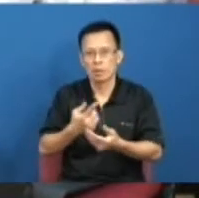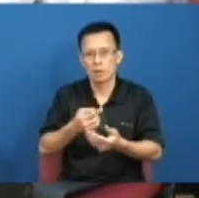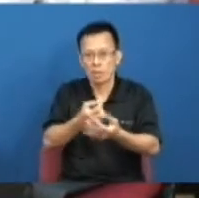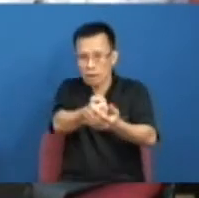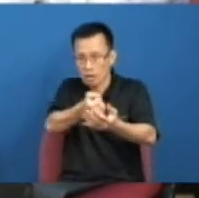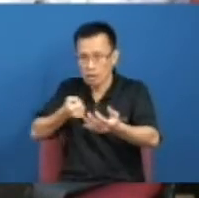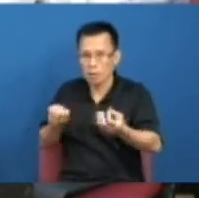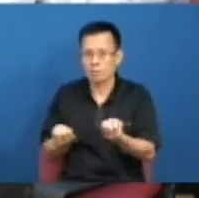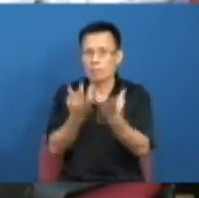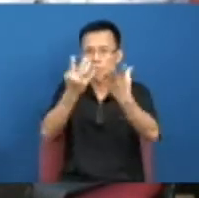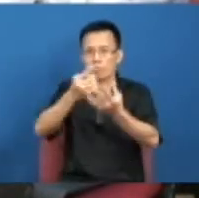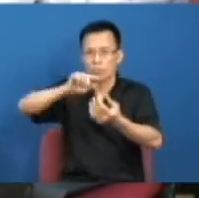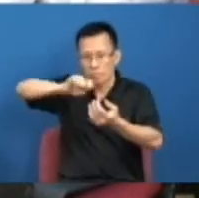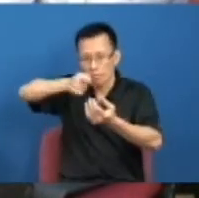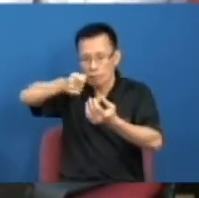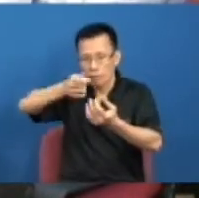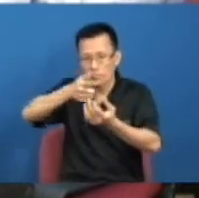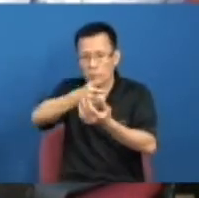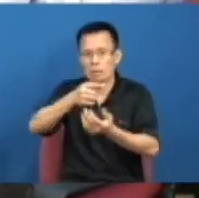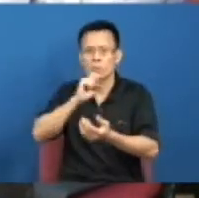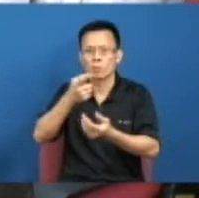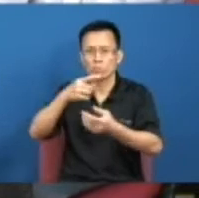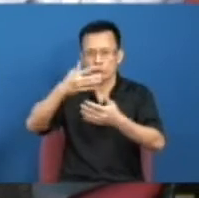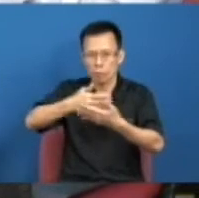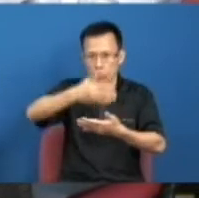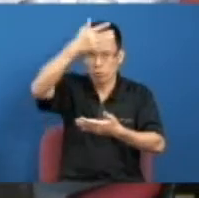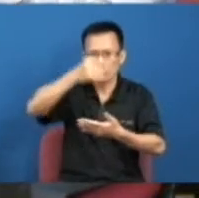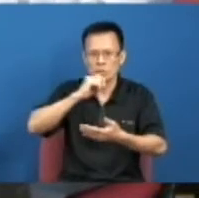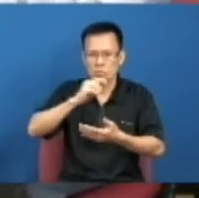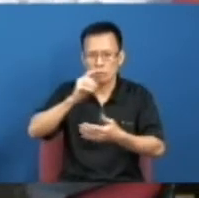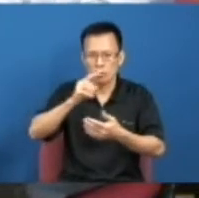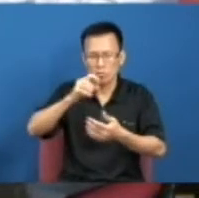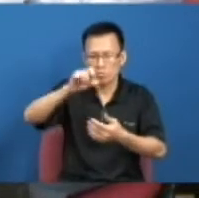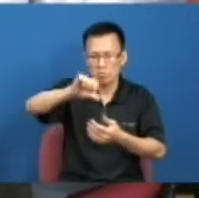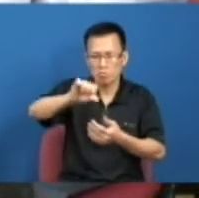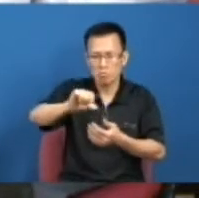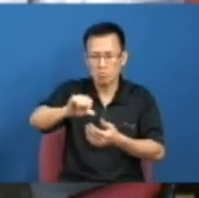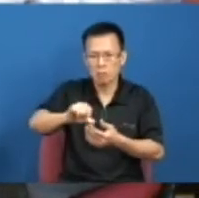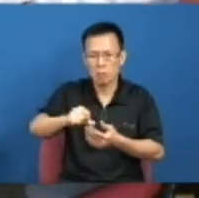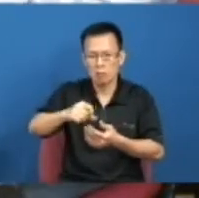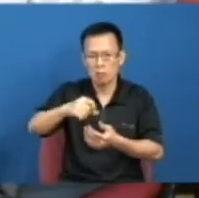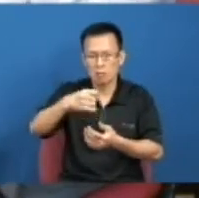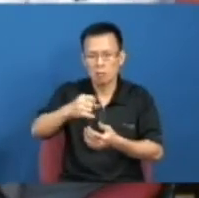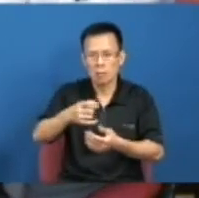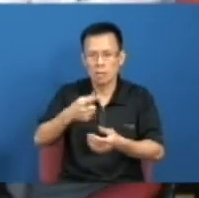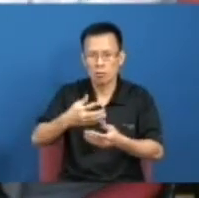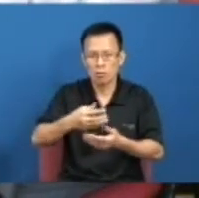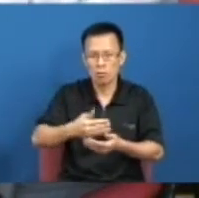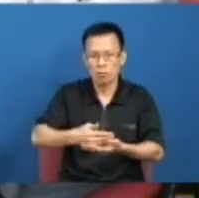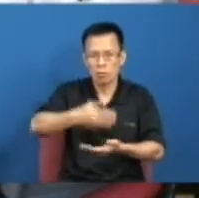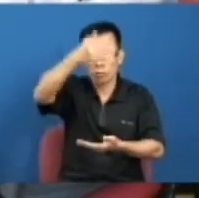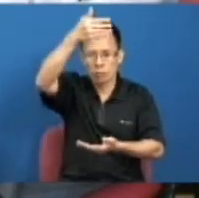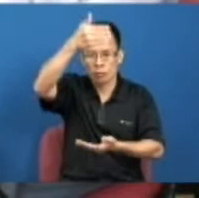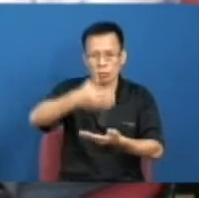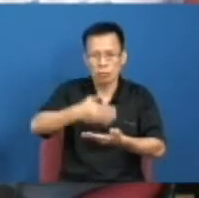漏水，同埋會唔會帶來後患咧？ 會嘅，通常我哋一般搭棚咧，你打咗拉爆又好，咩都好